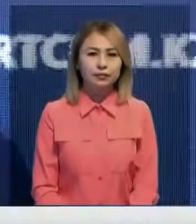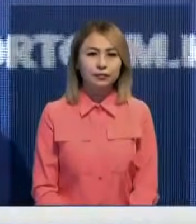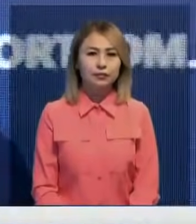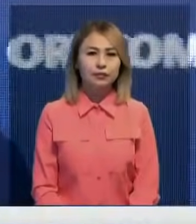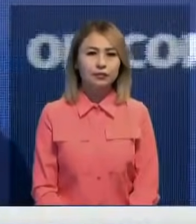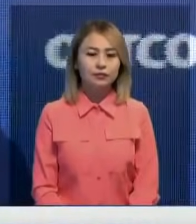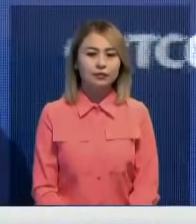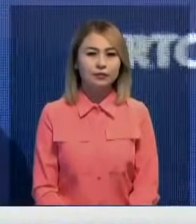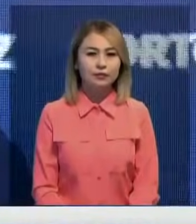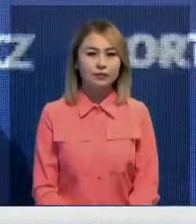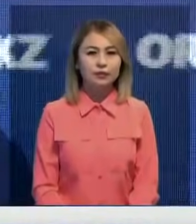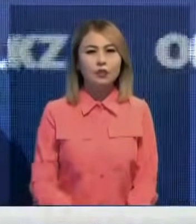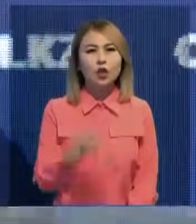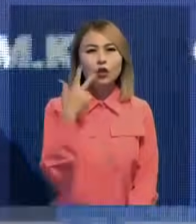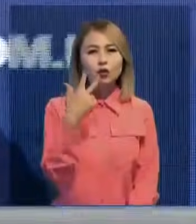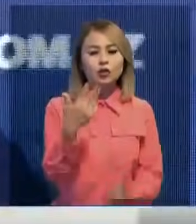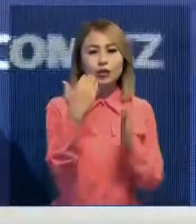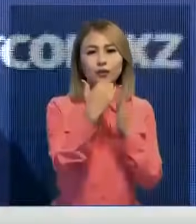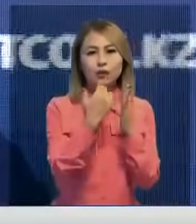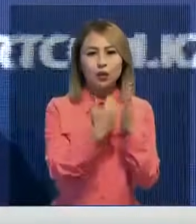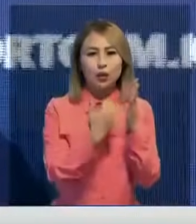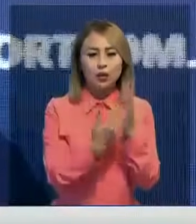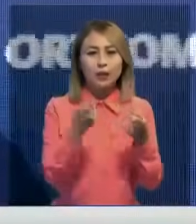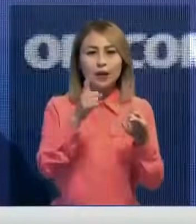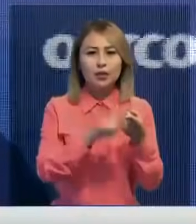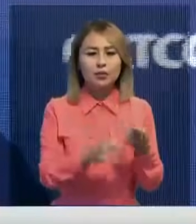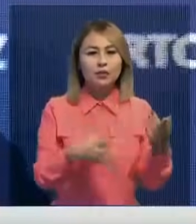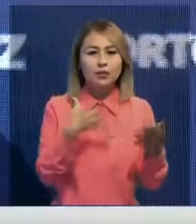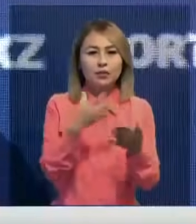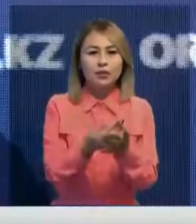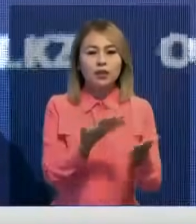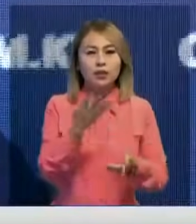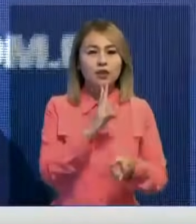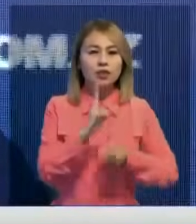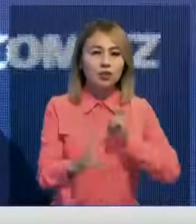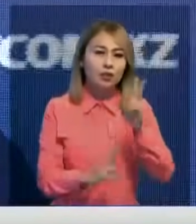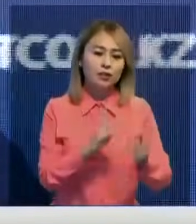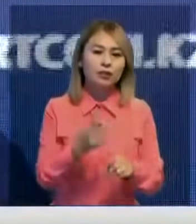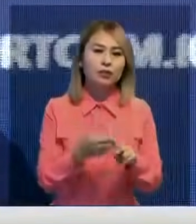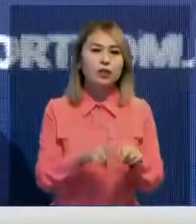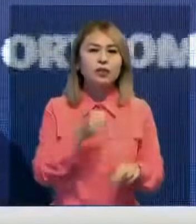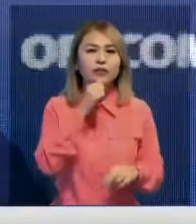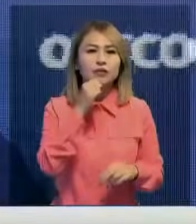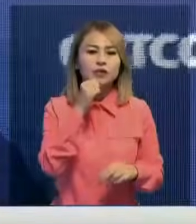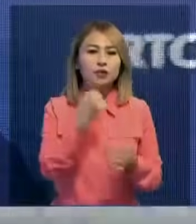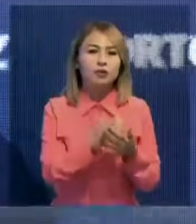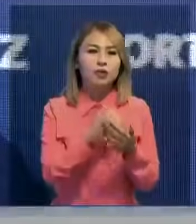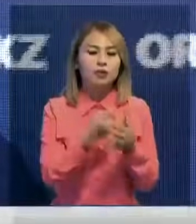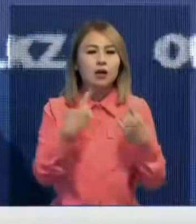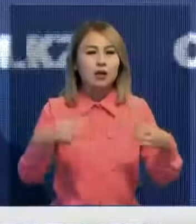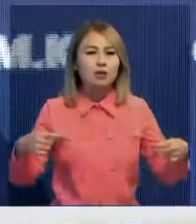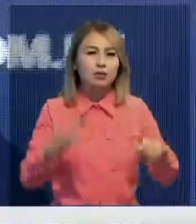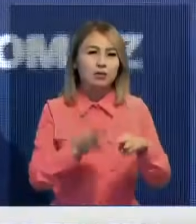Үш категорияға байланысты жәбірленушілерге өтемақылар төленеді. Яғни бұл бірінші категория жасөспірімдер сексуалды